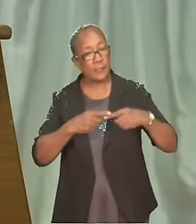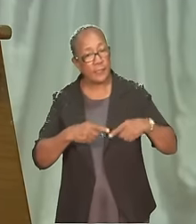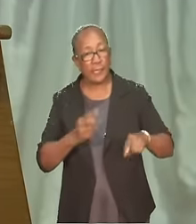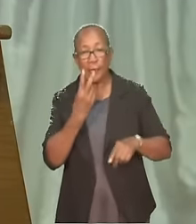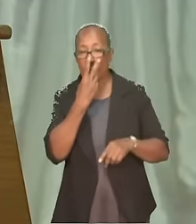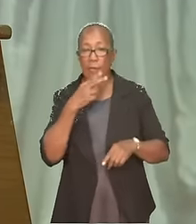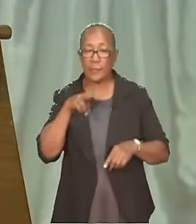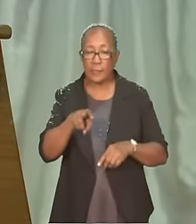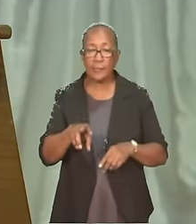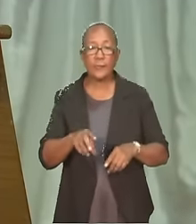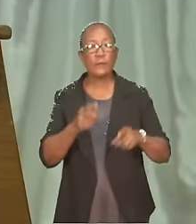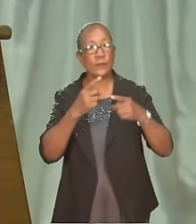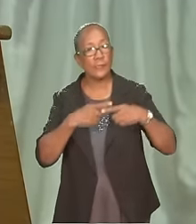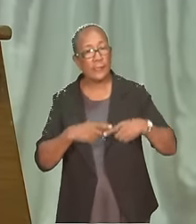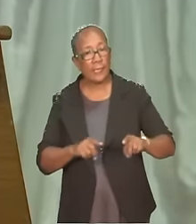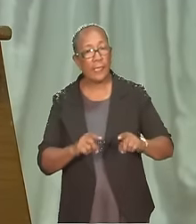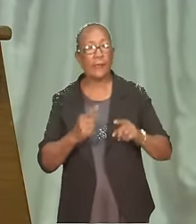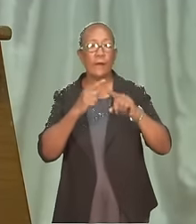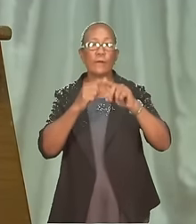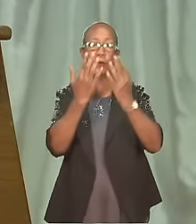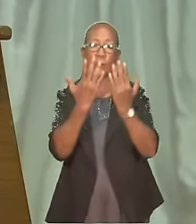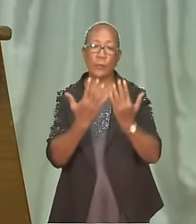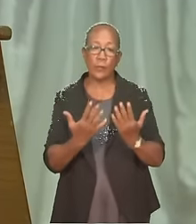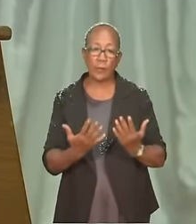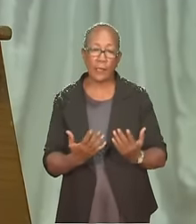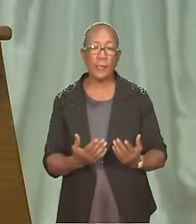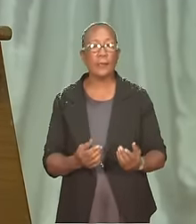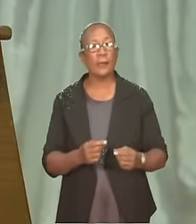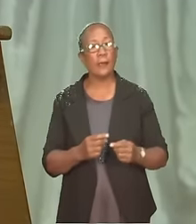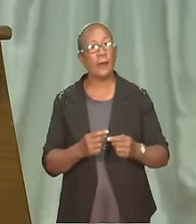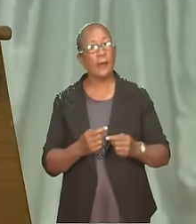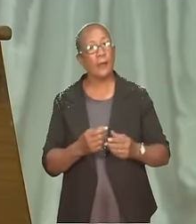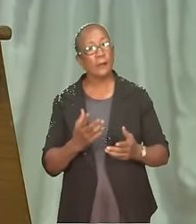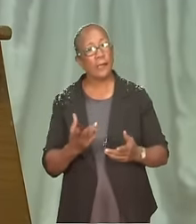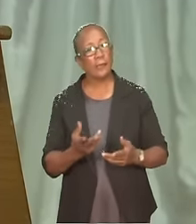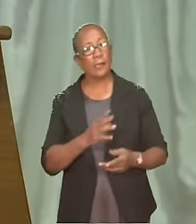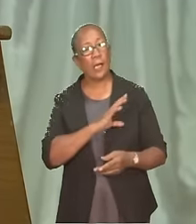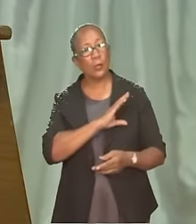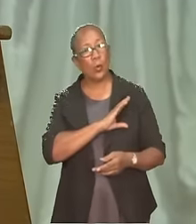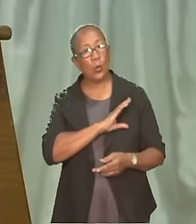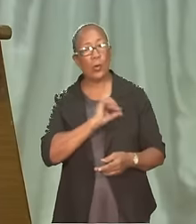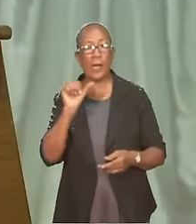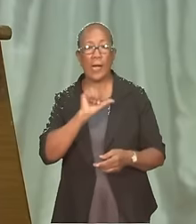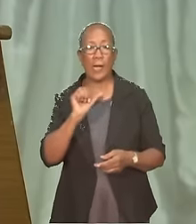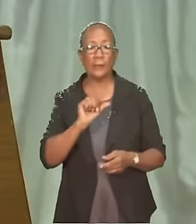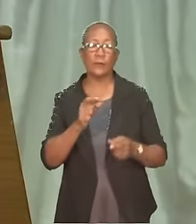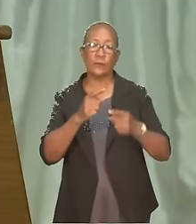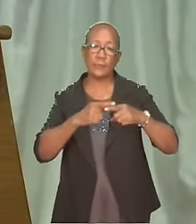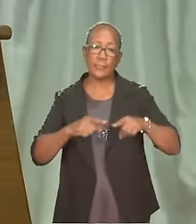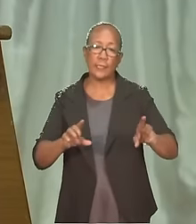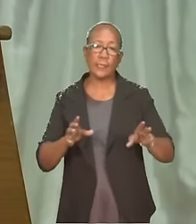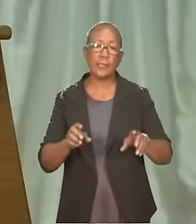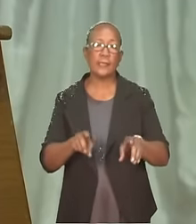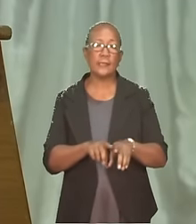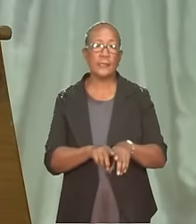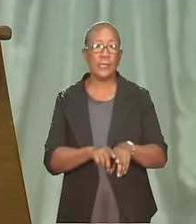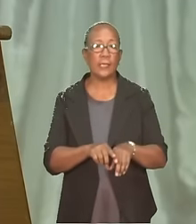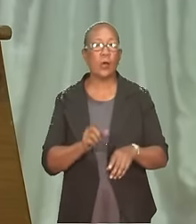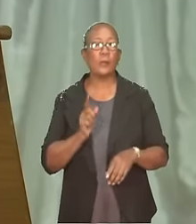kunnen er verschillen zijn van berekeningsmodaliteiten, daar kunnen er ook principiële verschillen zijn die liggen op een